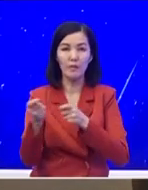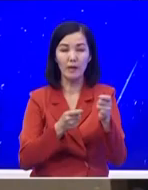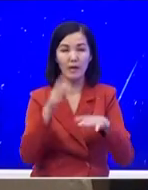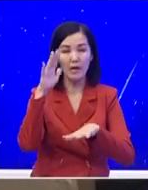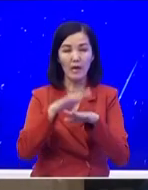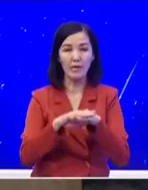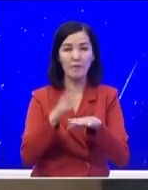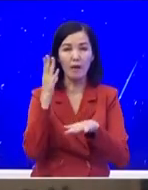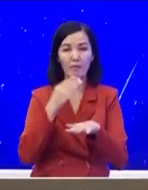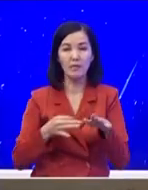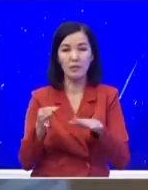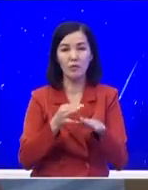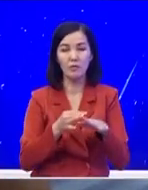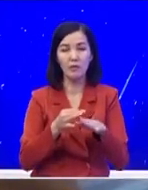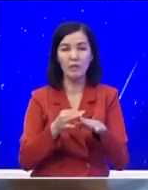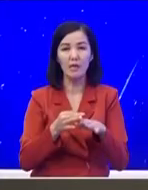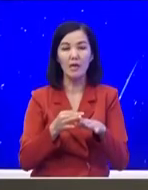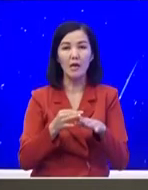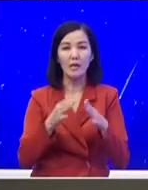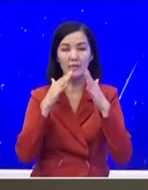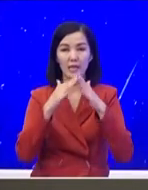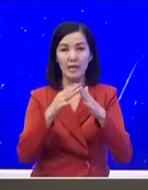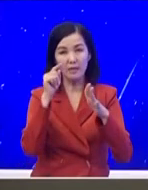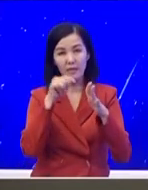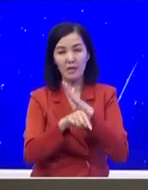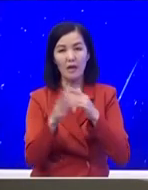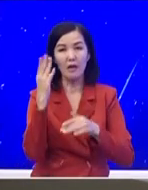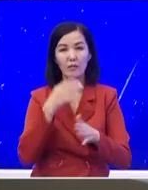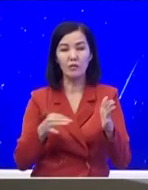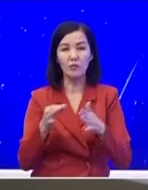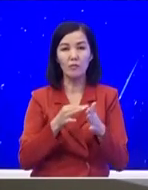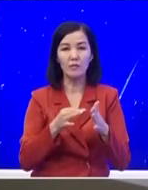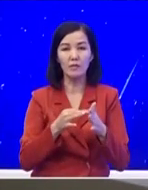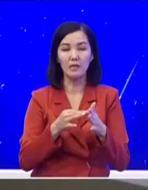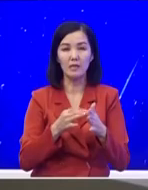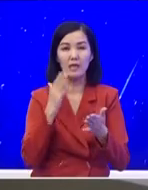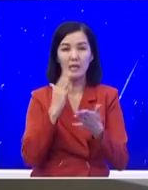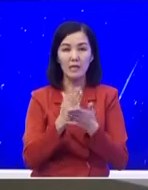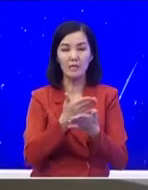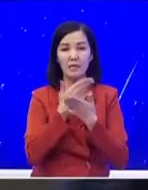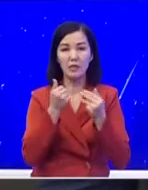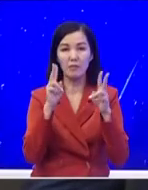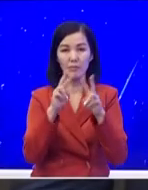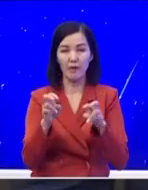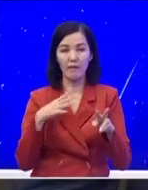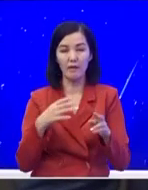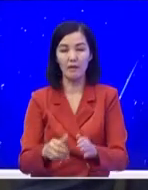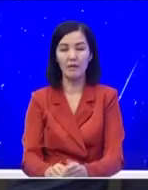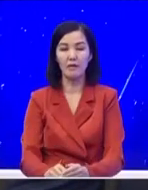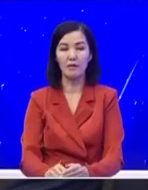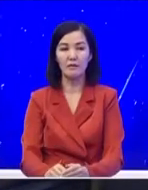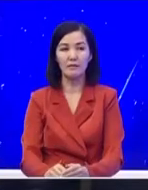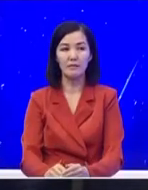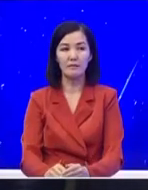акима Алматинской области проинспектировала аптечные склады областного центра на предмет наличия необходимых медикаментов.